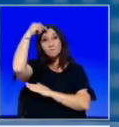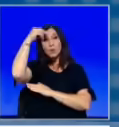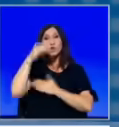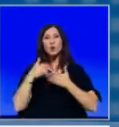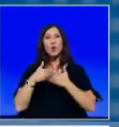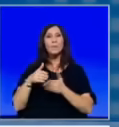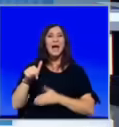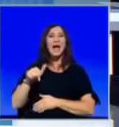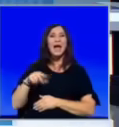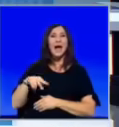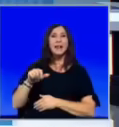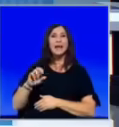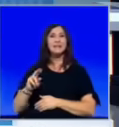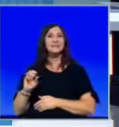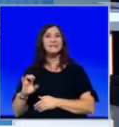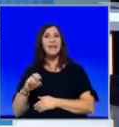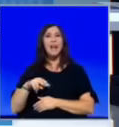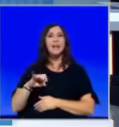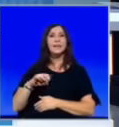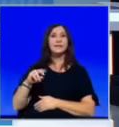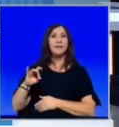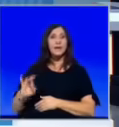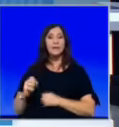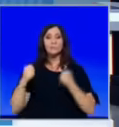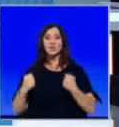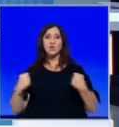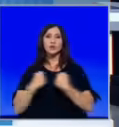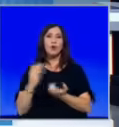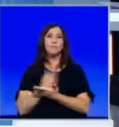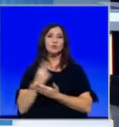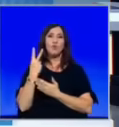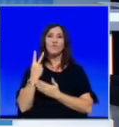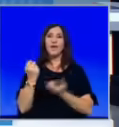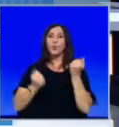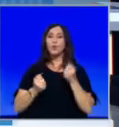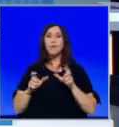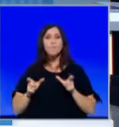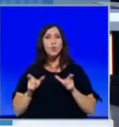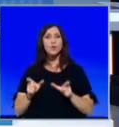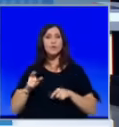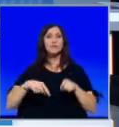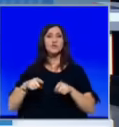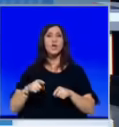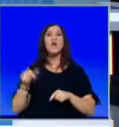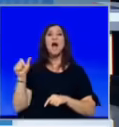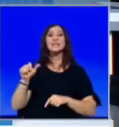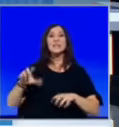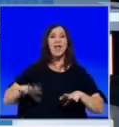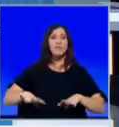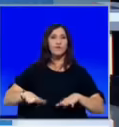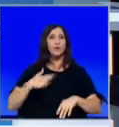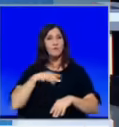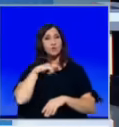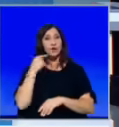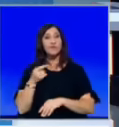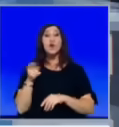кораба Galaxy Leader. Тежка катастрофа между два автомобила блокира движението край Асеновград. Има жертви